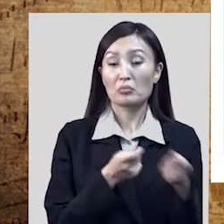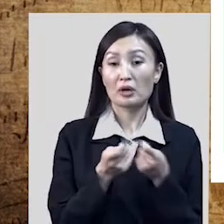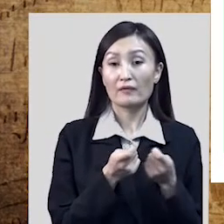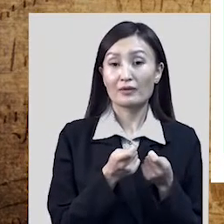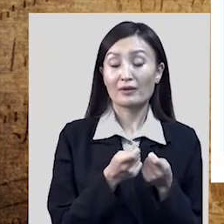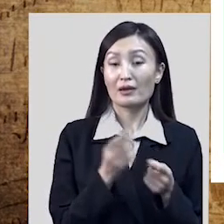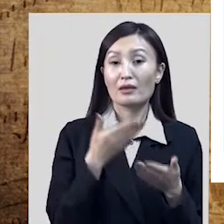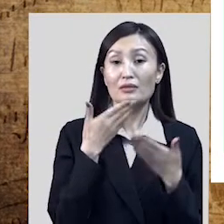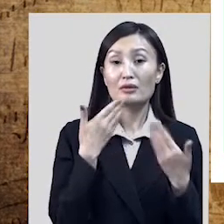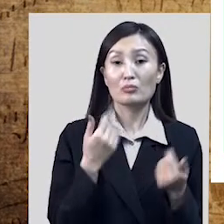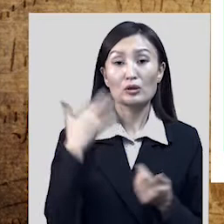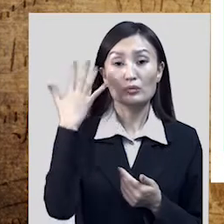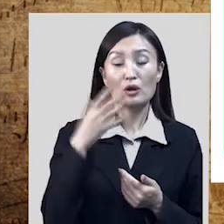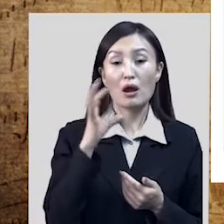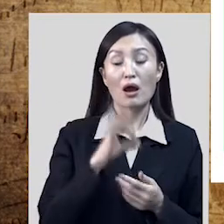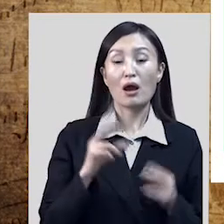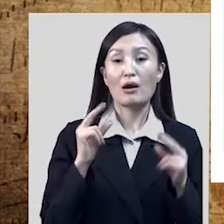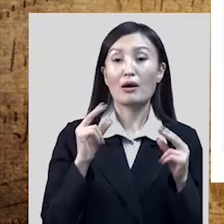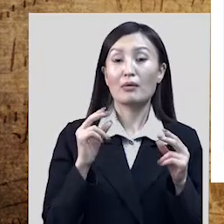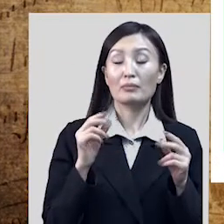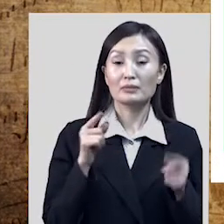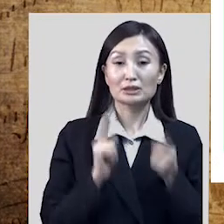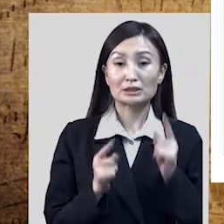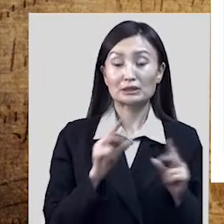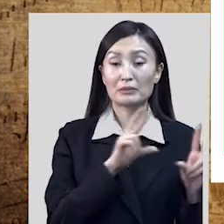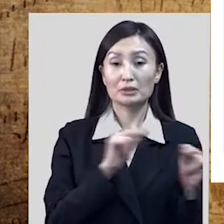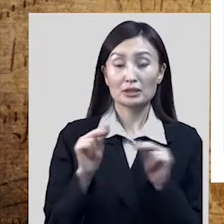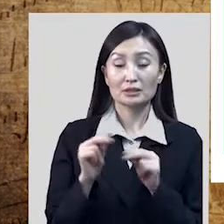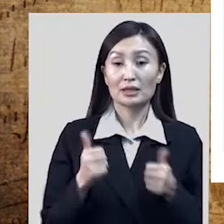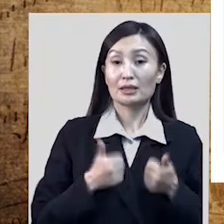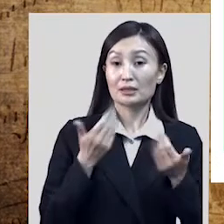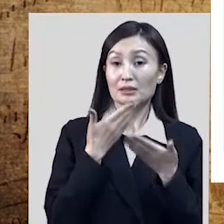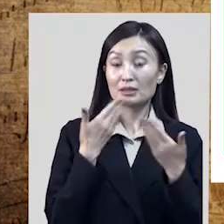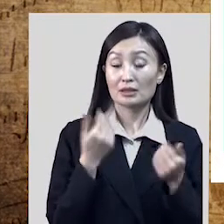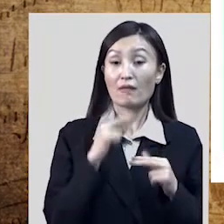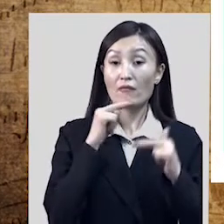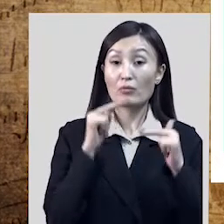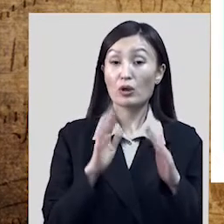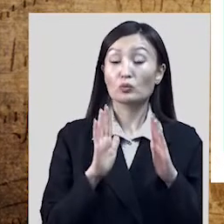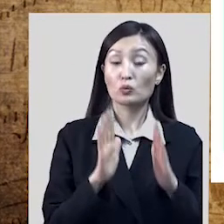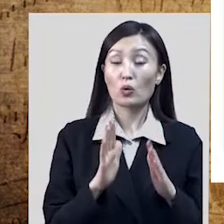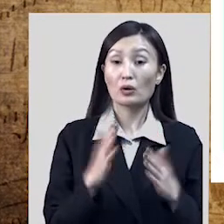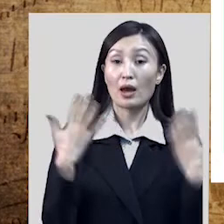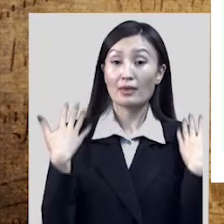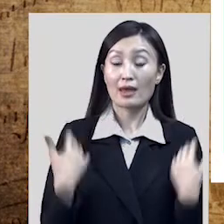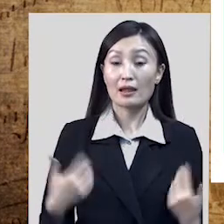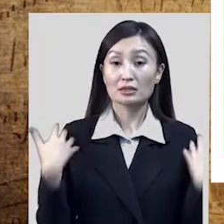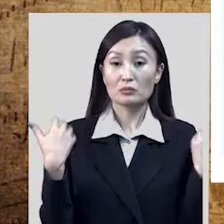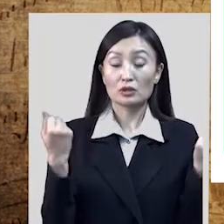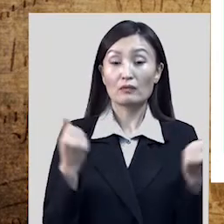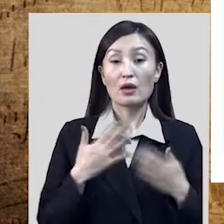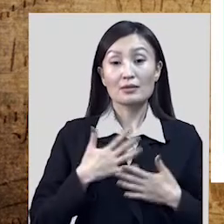которых не имеют представления опусти нам счастье и не стремятся к нему а уделяют внимание только телесному здоровью